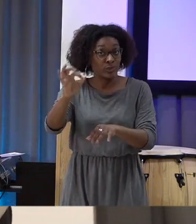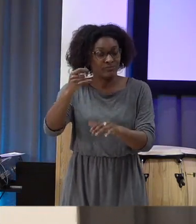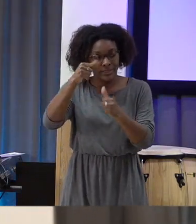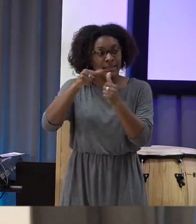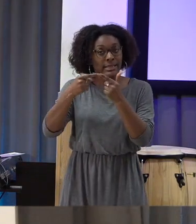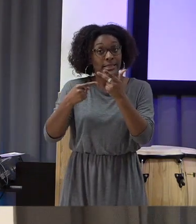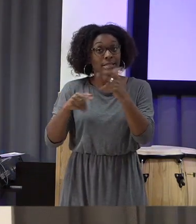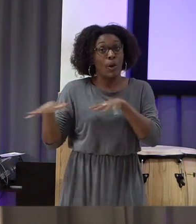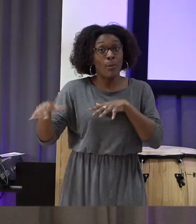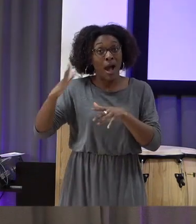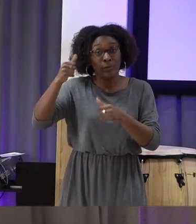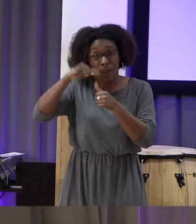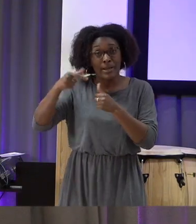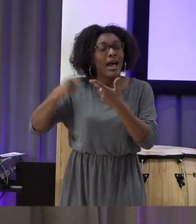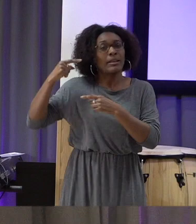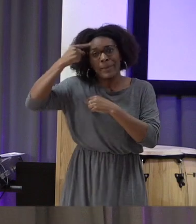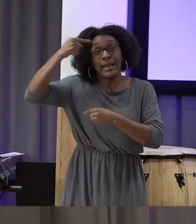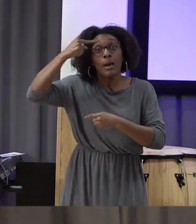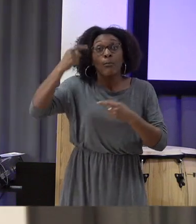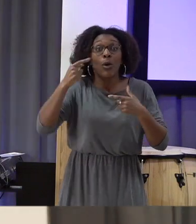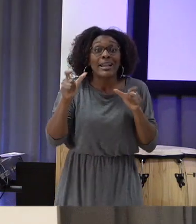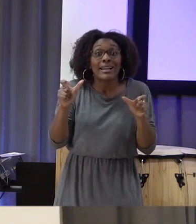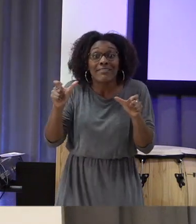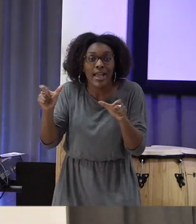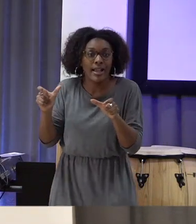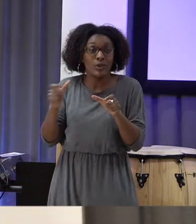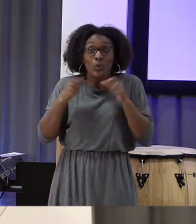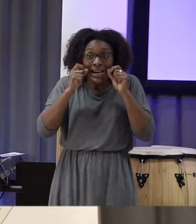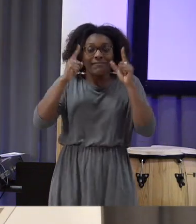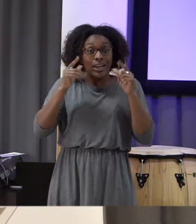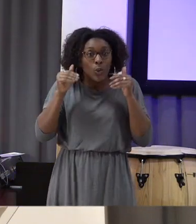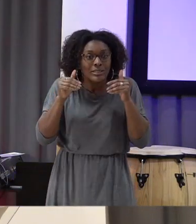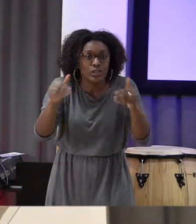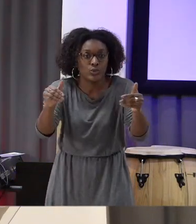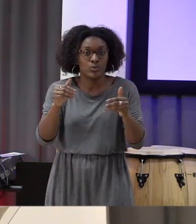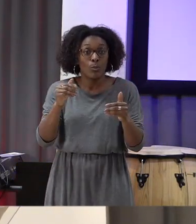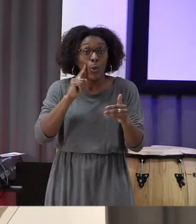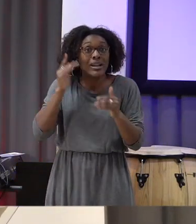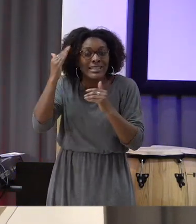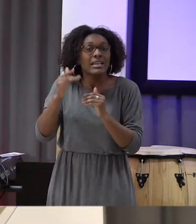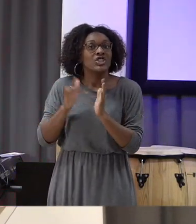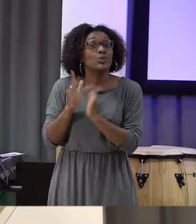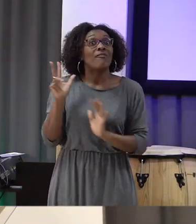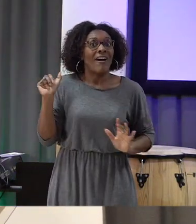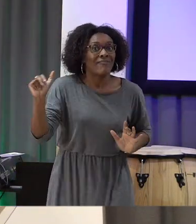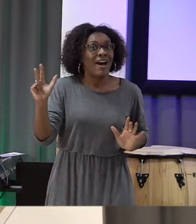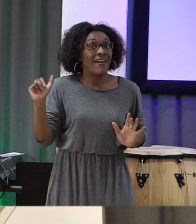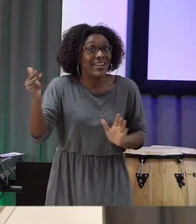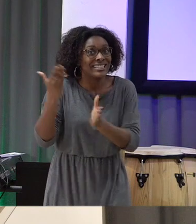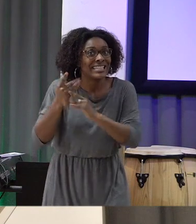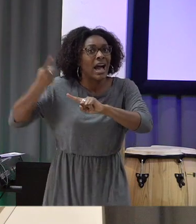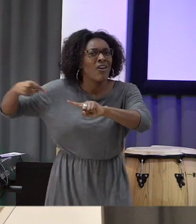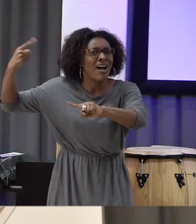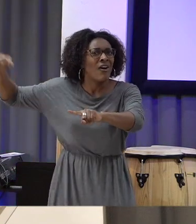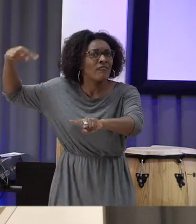pour rester éveillés. Alléluia. Pour rester éveillés.